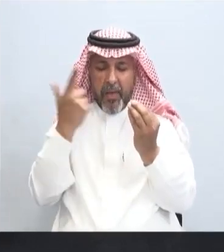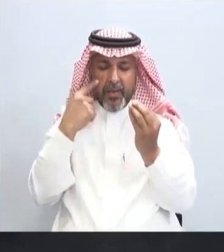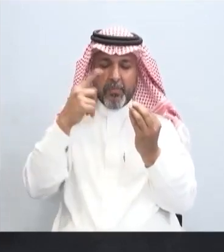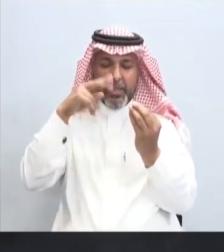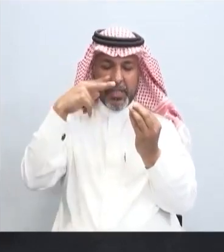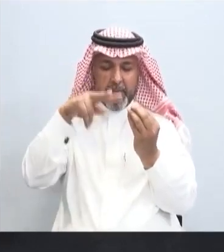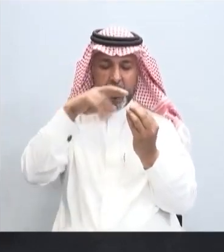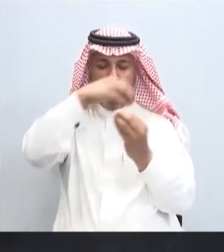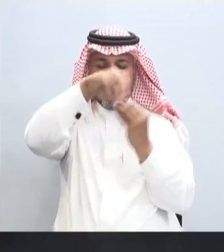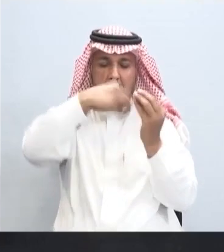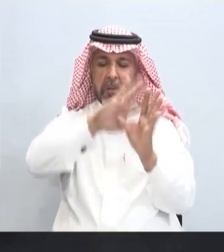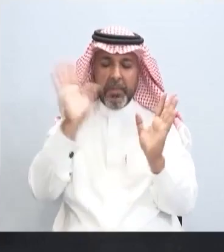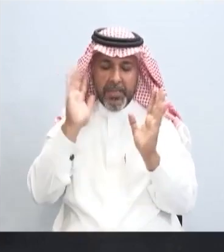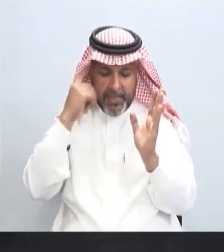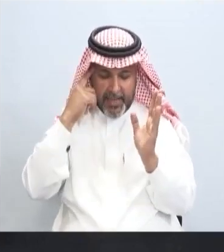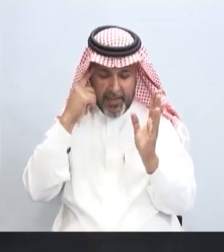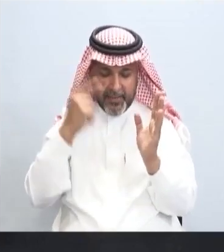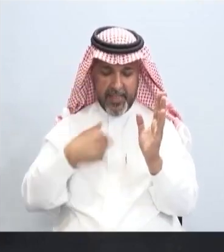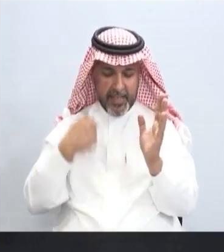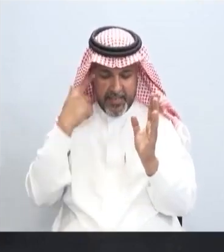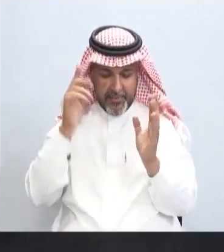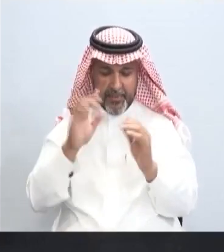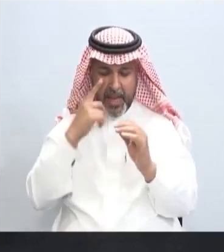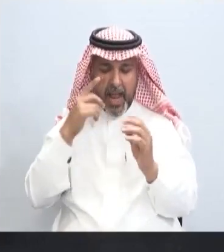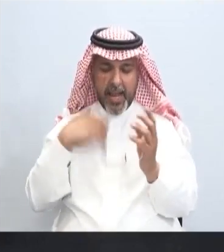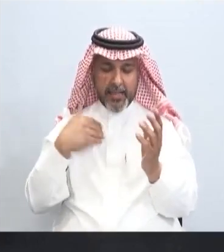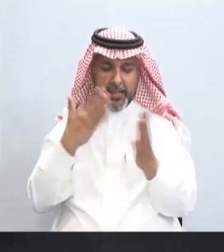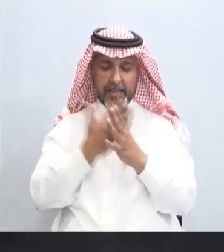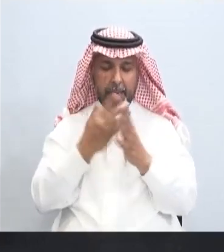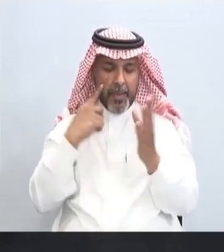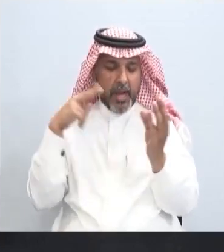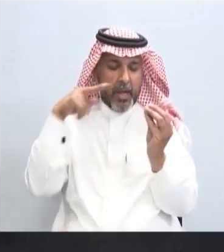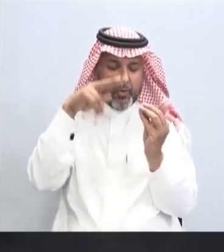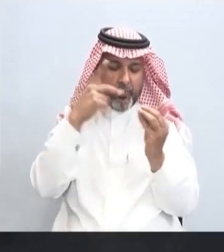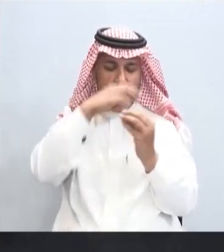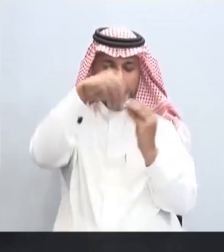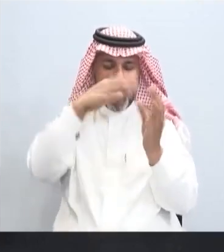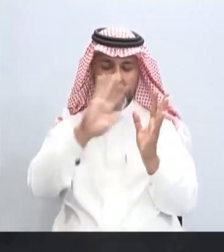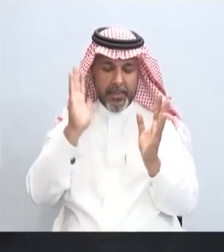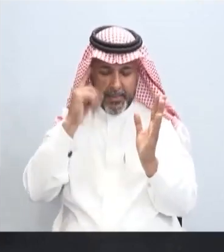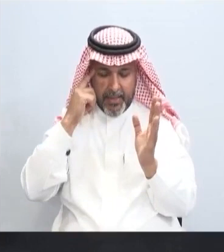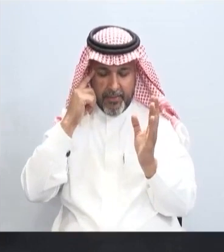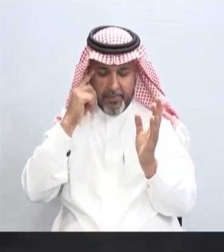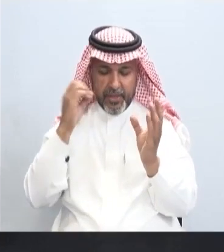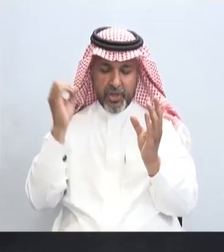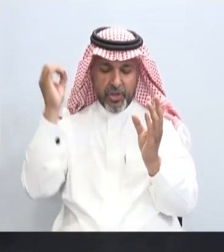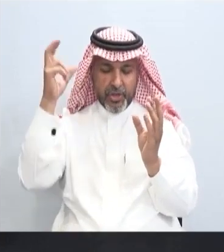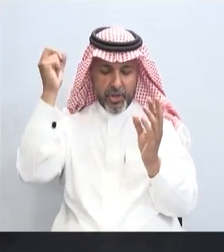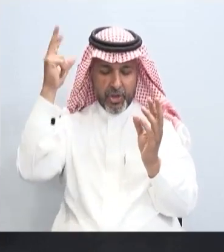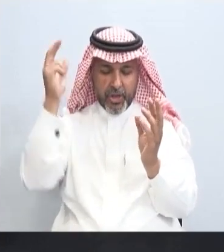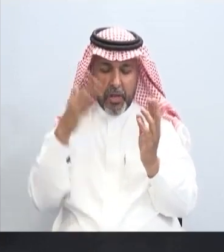له فقط الفنادق في مكه لان هو اشترط ان يكون الفندق موجود في مكه فالشرط دائما يقوم بتقليص او باختزال